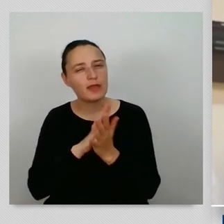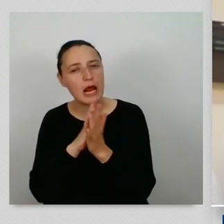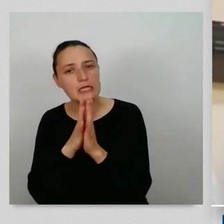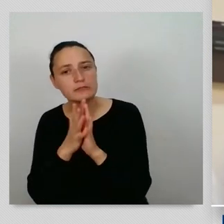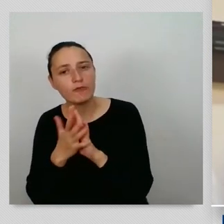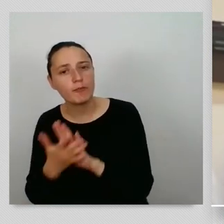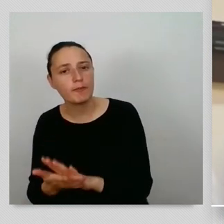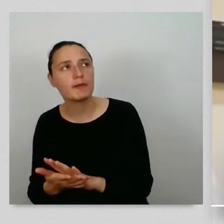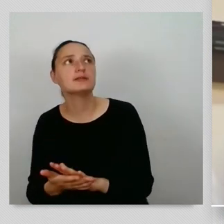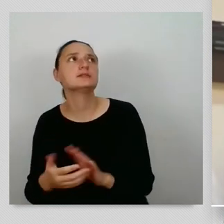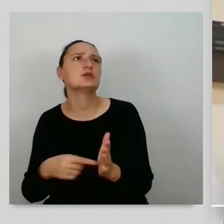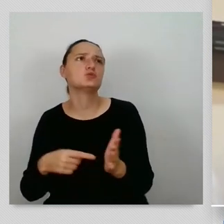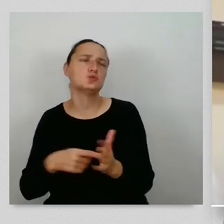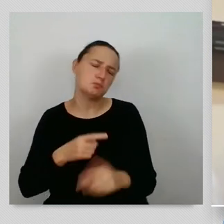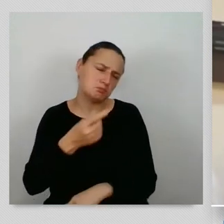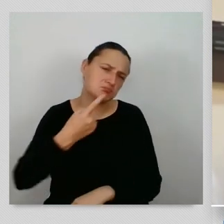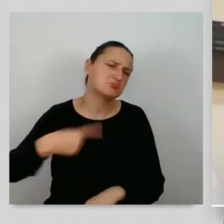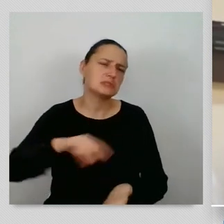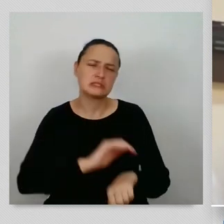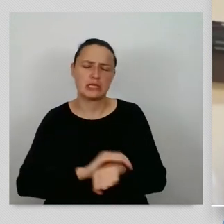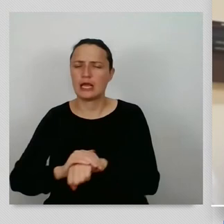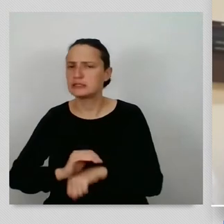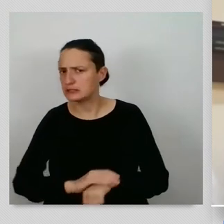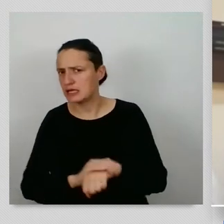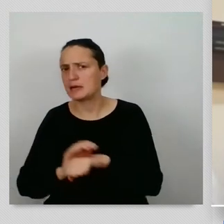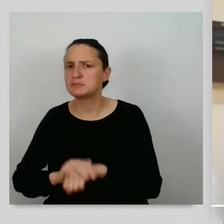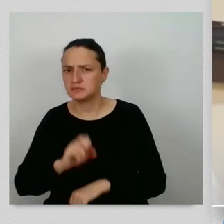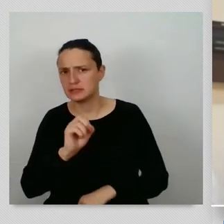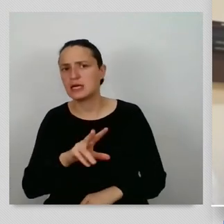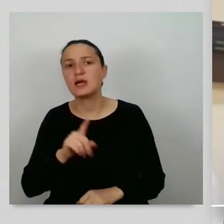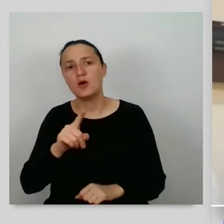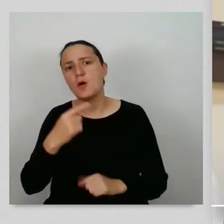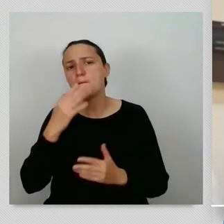transformacji, to tu się zgadzamy i to tak jak w tym eseju pan